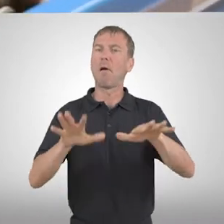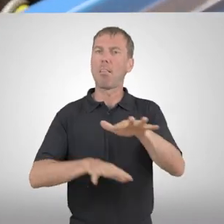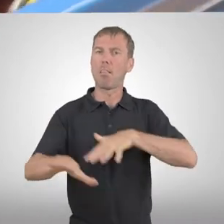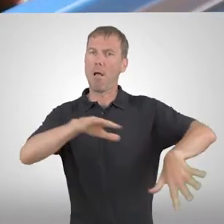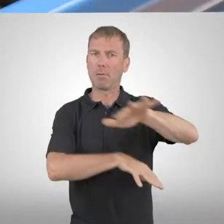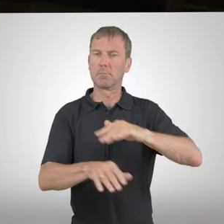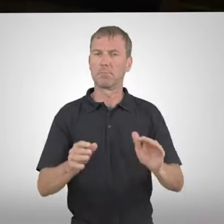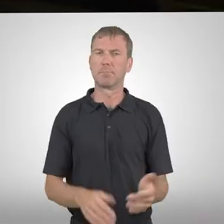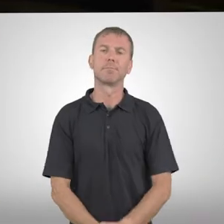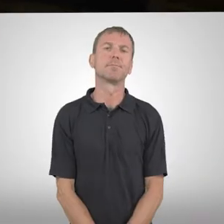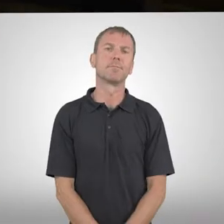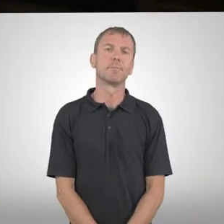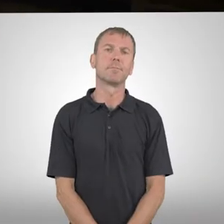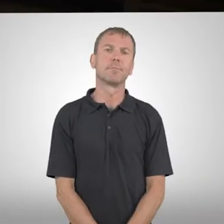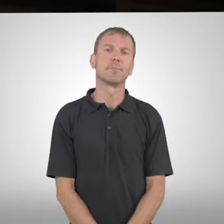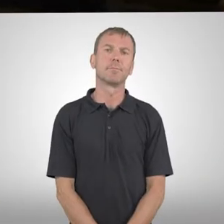der Lagerwirtschaft.